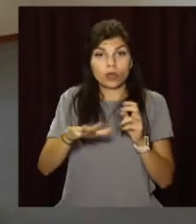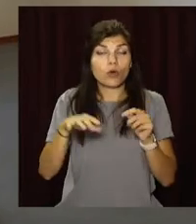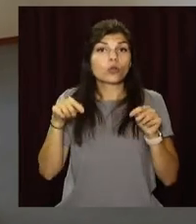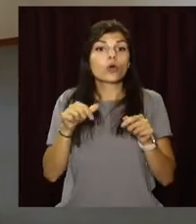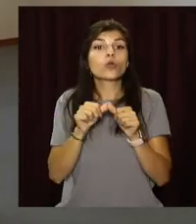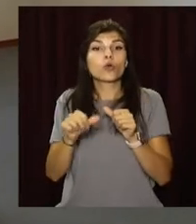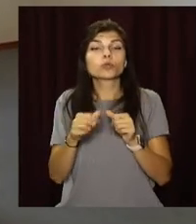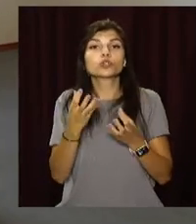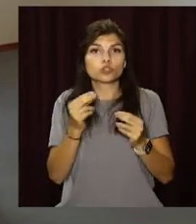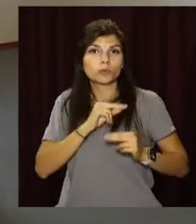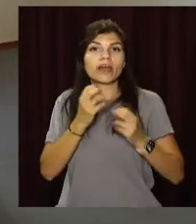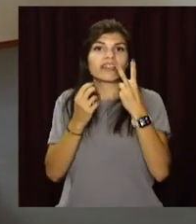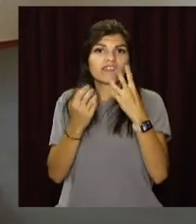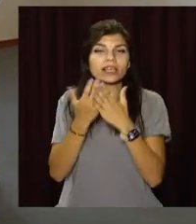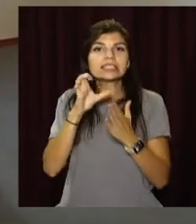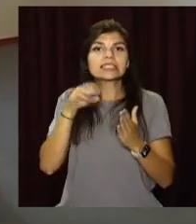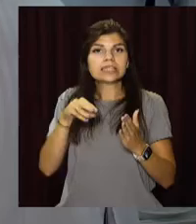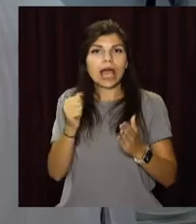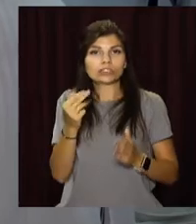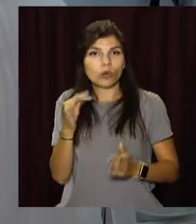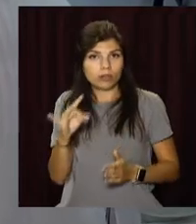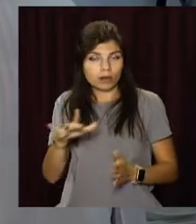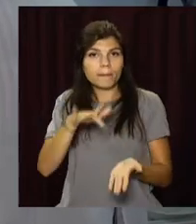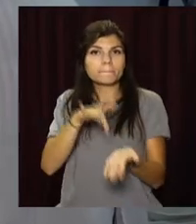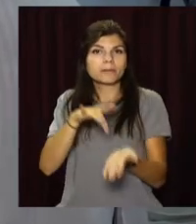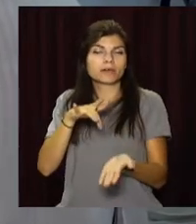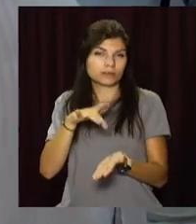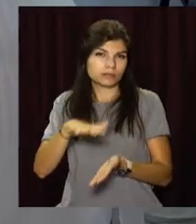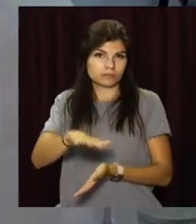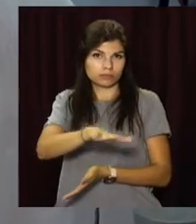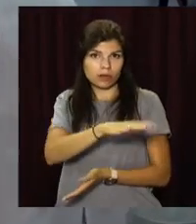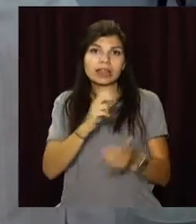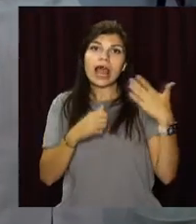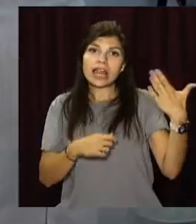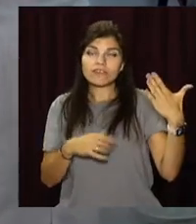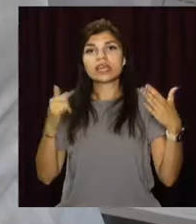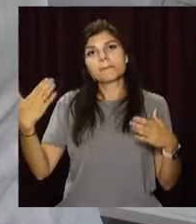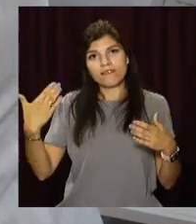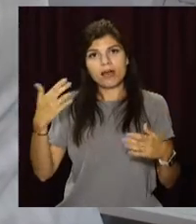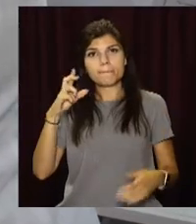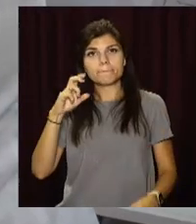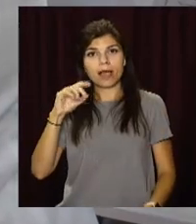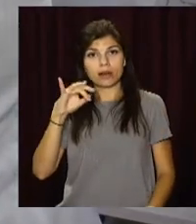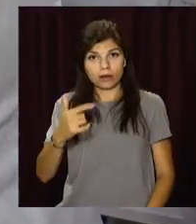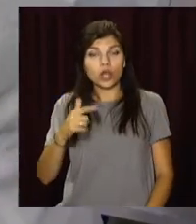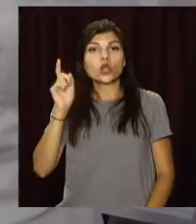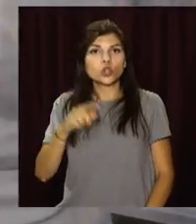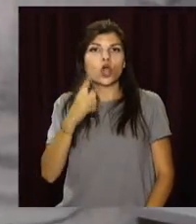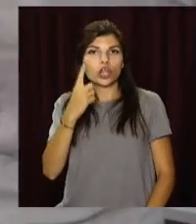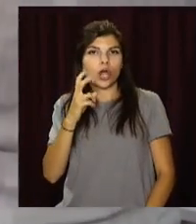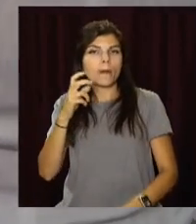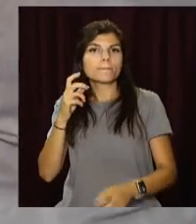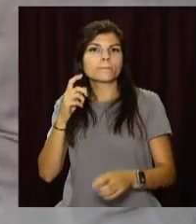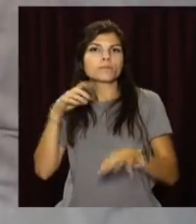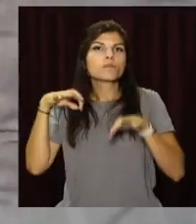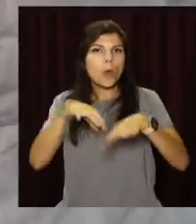району. Крім цього, продовжують роботу і два стаціонарних пункти щеплень у центрах медико-санітарної допомоги на лівому та правому берегах, а також одна